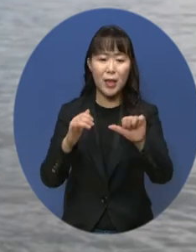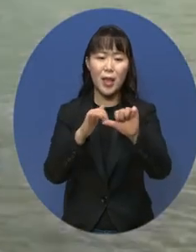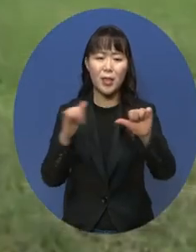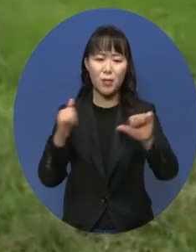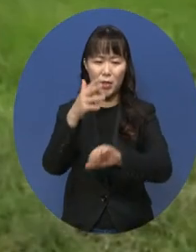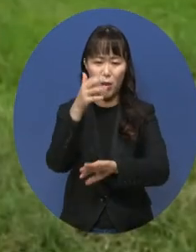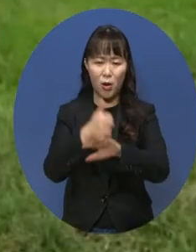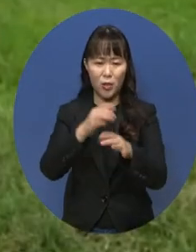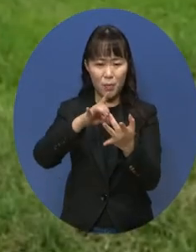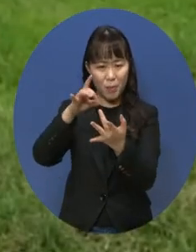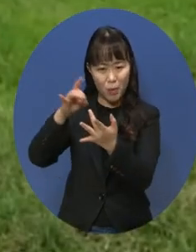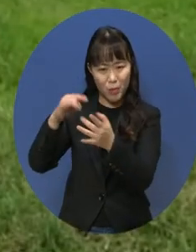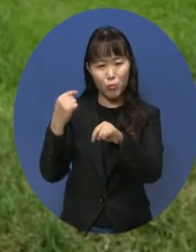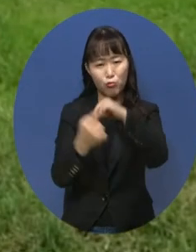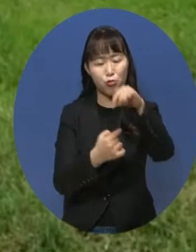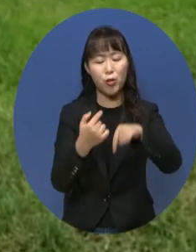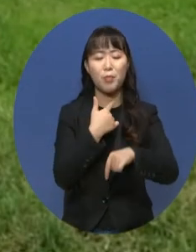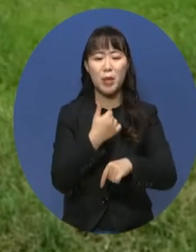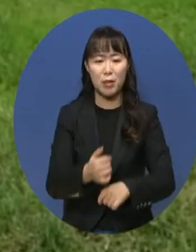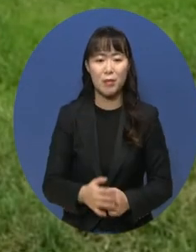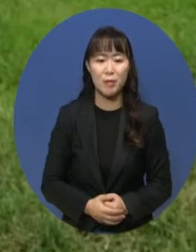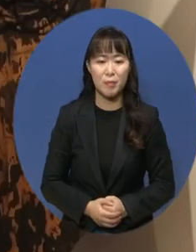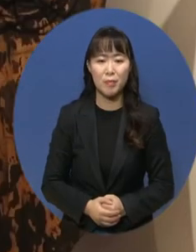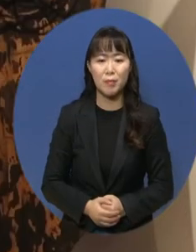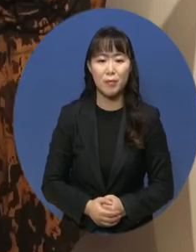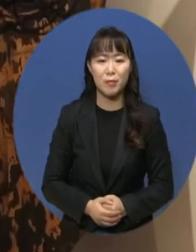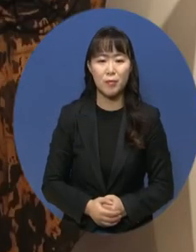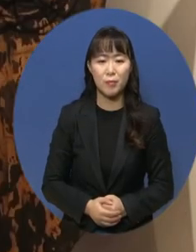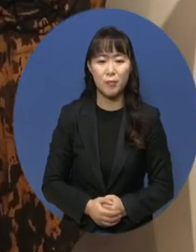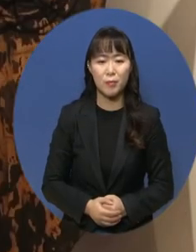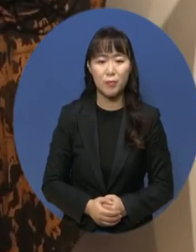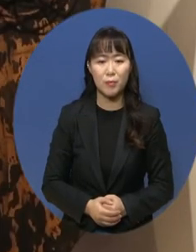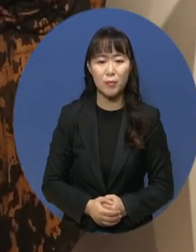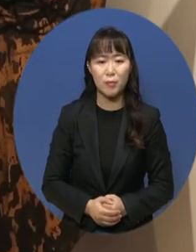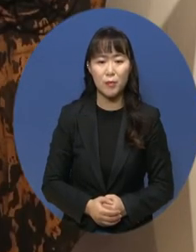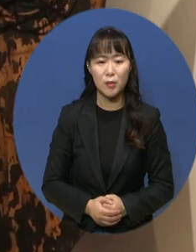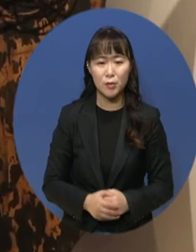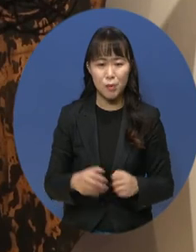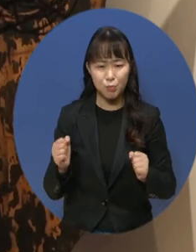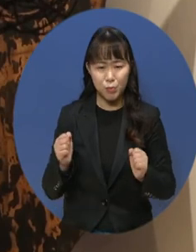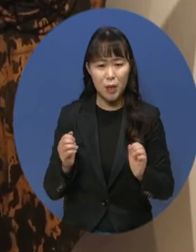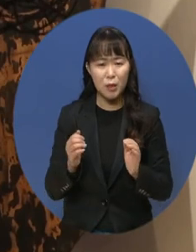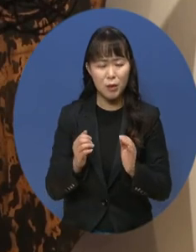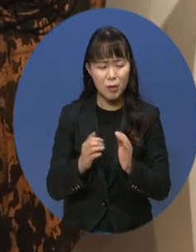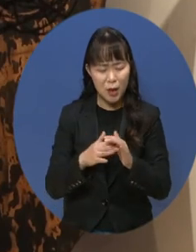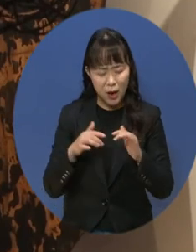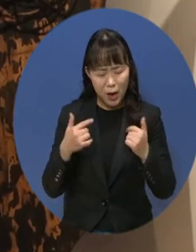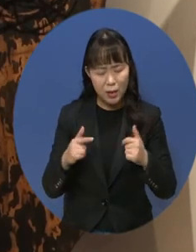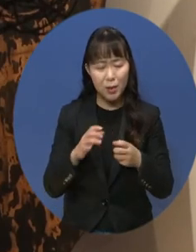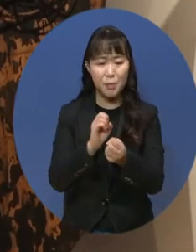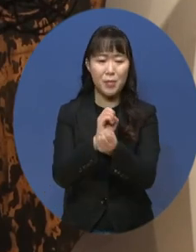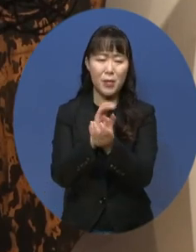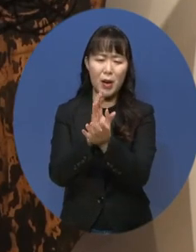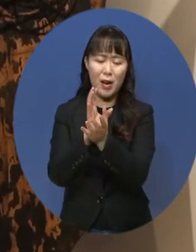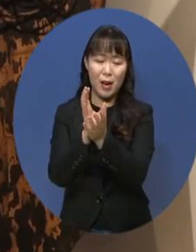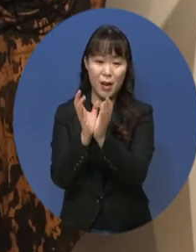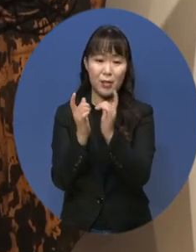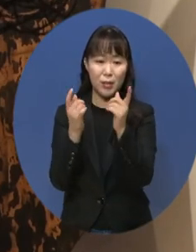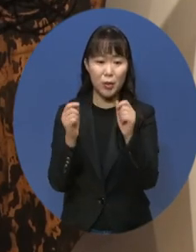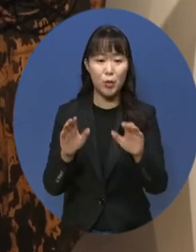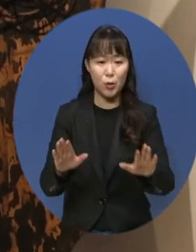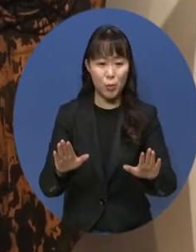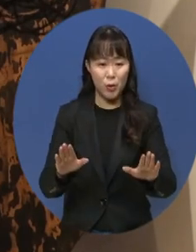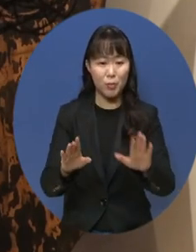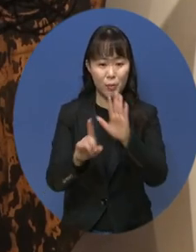5명을 최종 선발해 운영해 왔습니다. 추운 겨울이 지나고 언제나 꽃은 피어나듯 이번